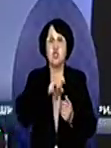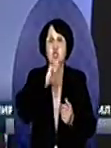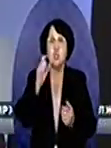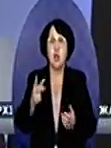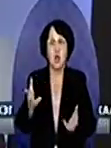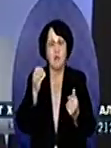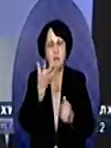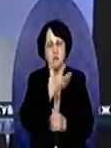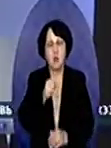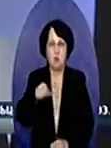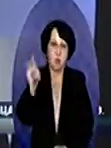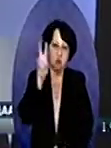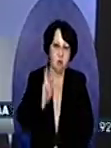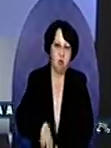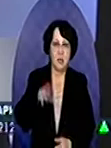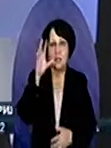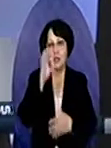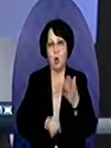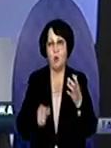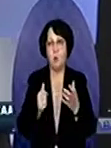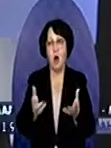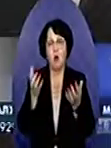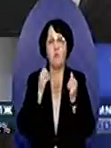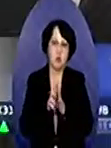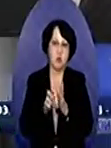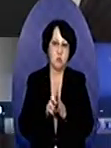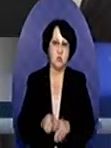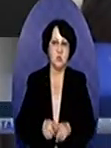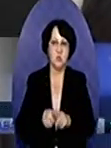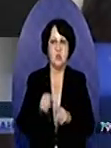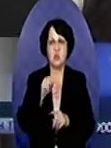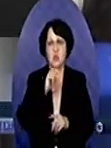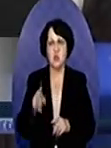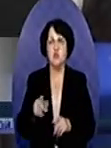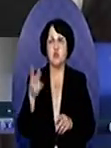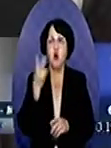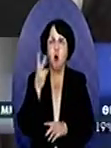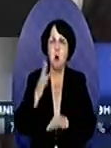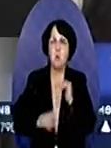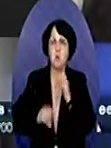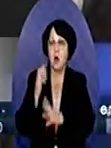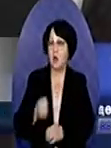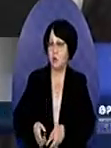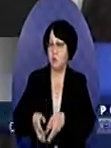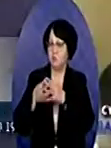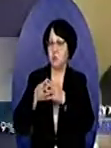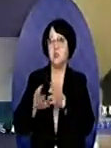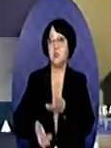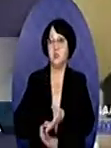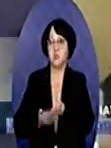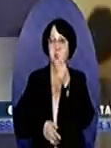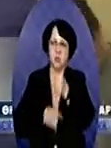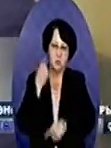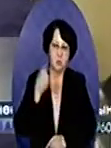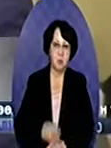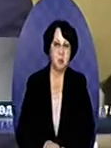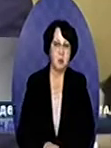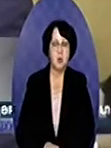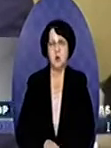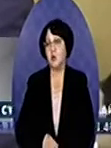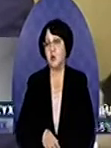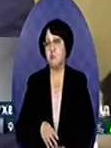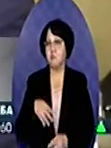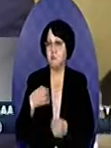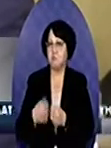сая долларын санхүүжилт авах боломж бүрдсэн. Энэ зээлээр ногоон барилгыг дэмжих юм байна. Өртөгт нийцсэн ногоон орон